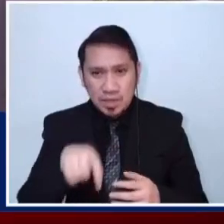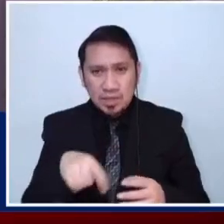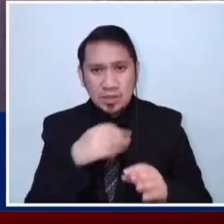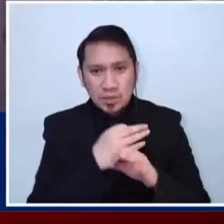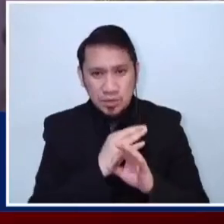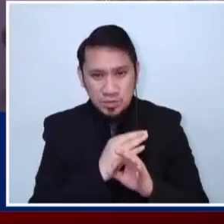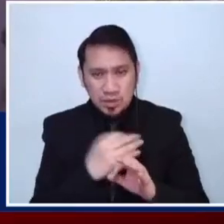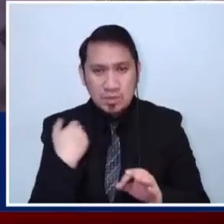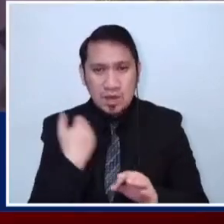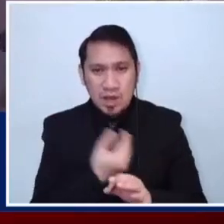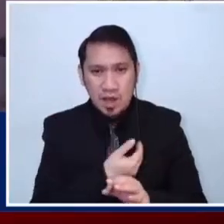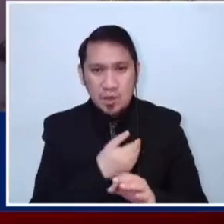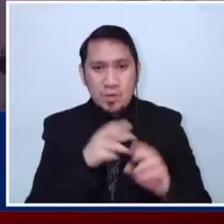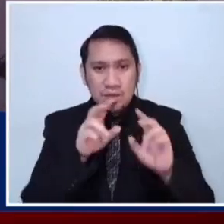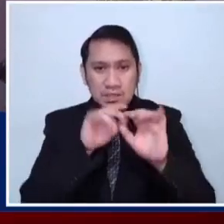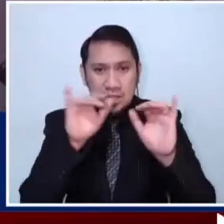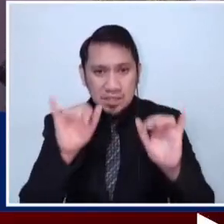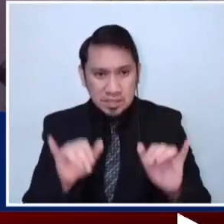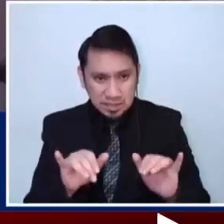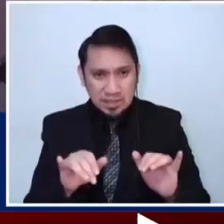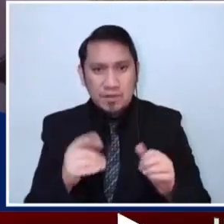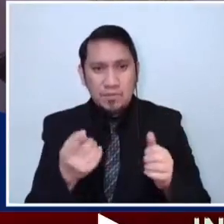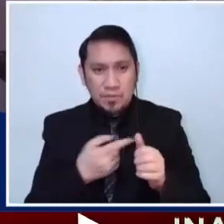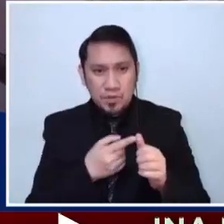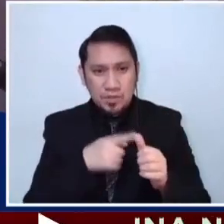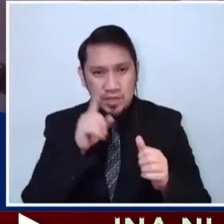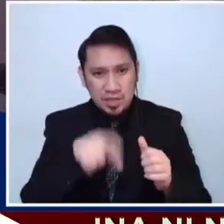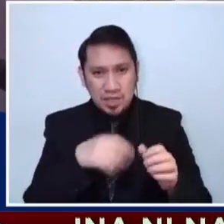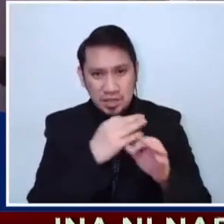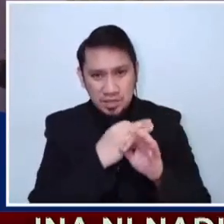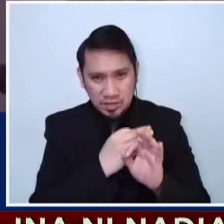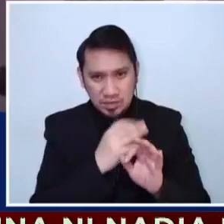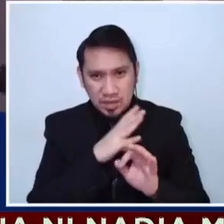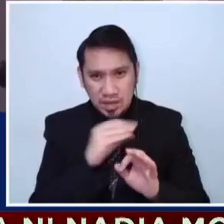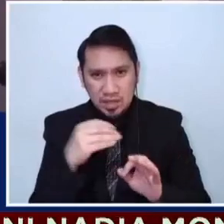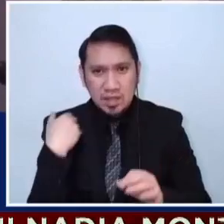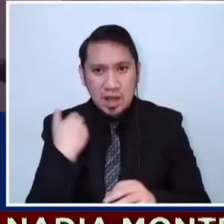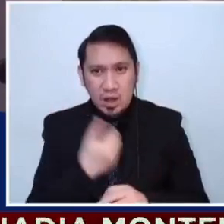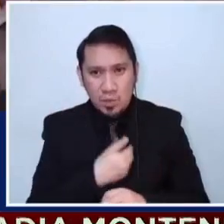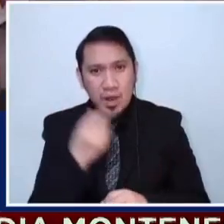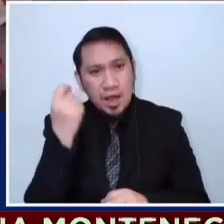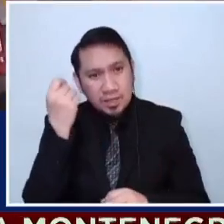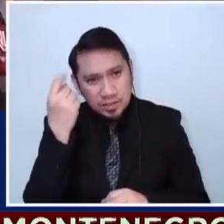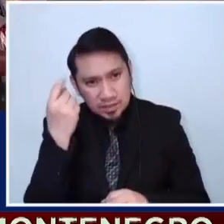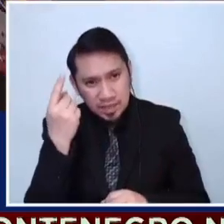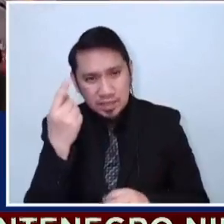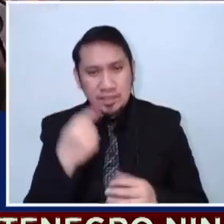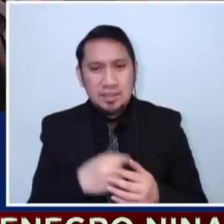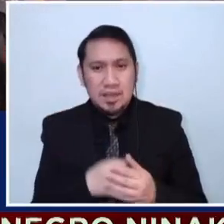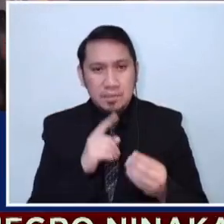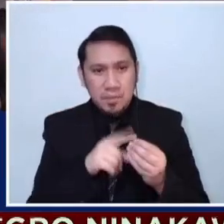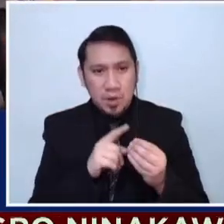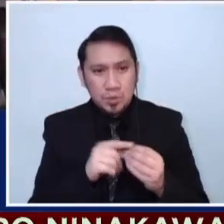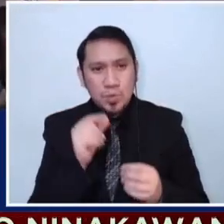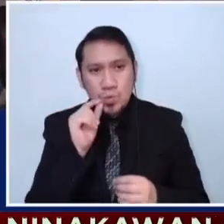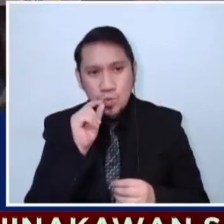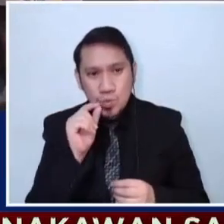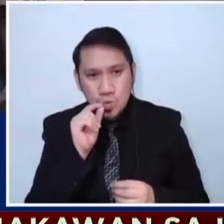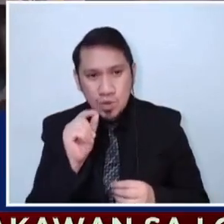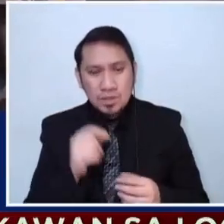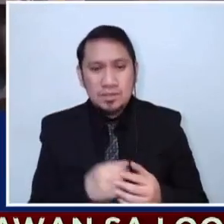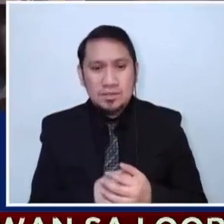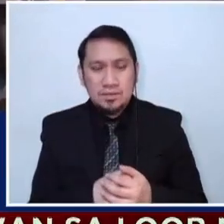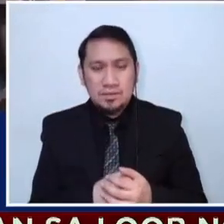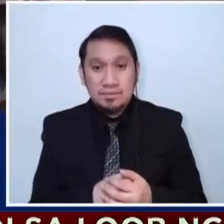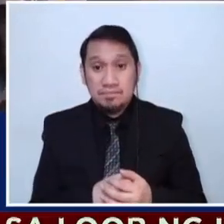our system first as a government and our mindset, no, as a citizen. Dito na rin nagbigay ng saloobin si